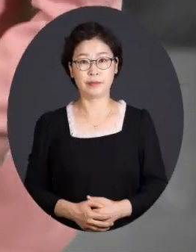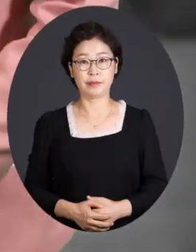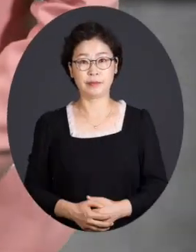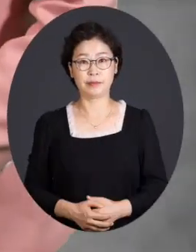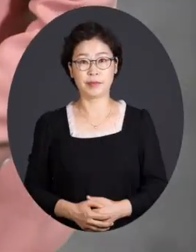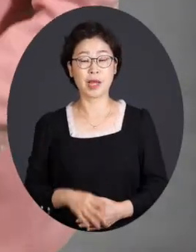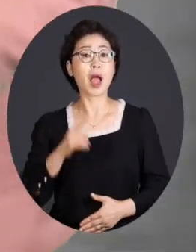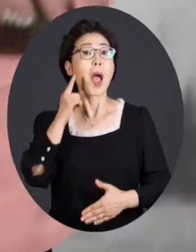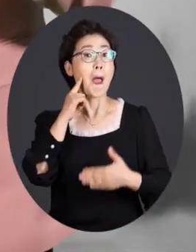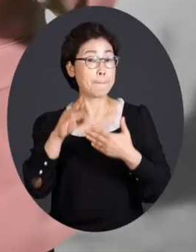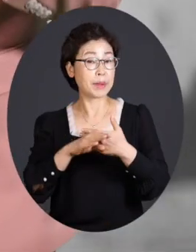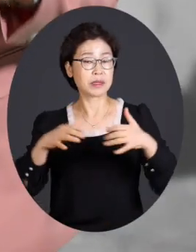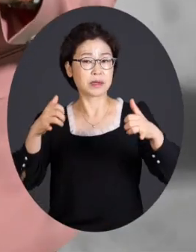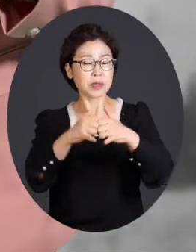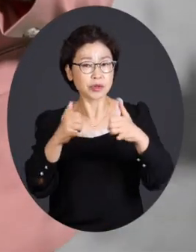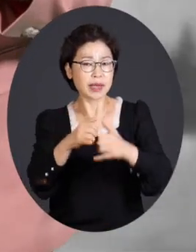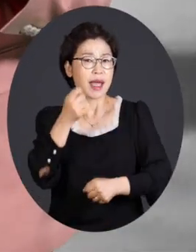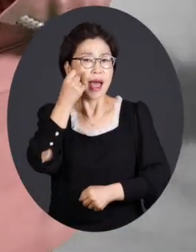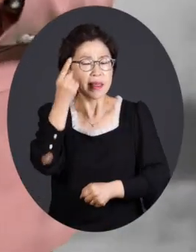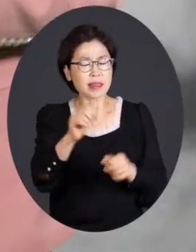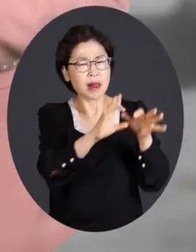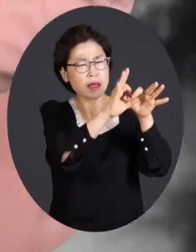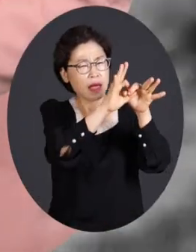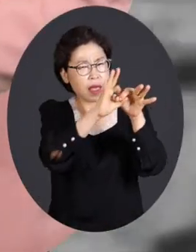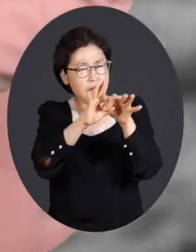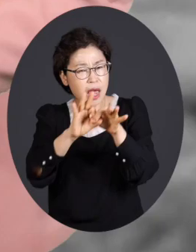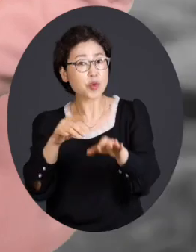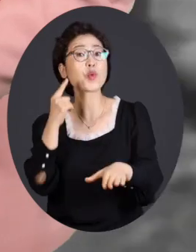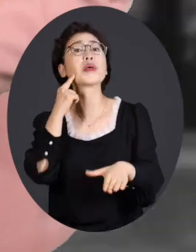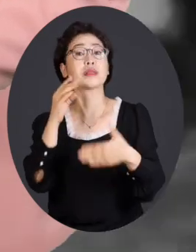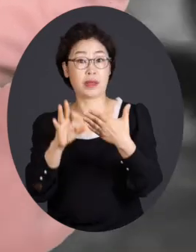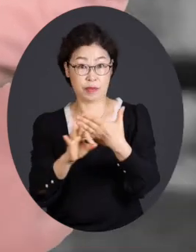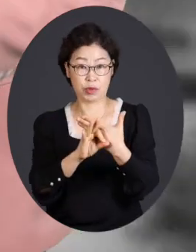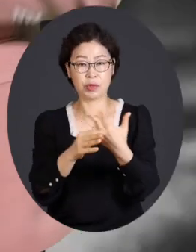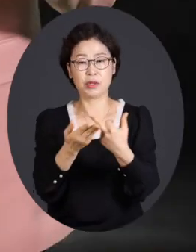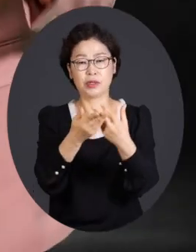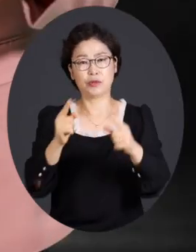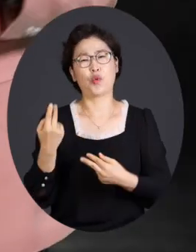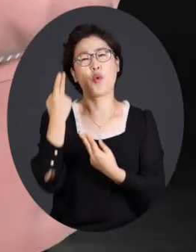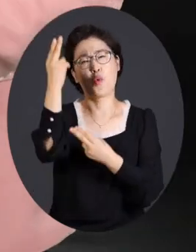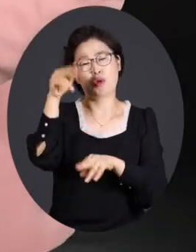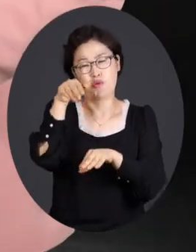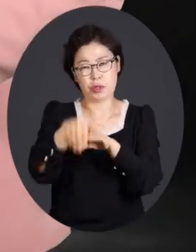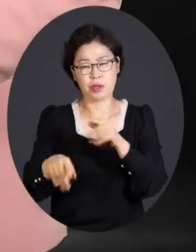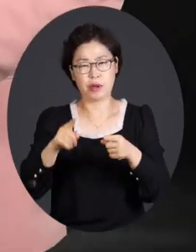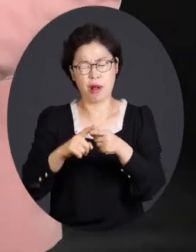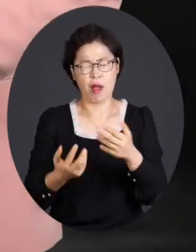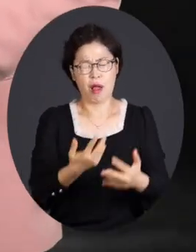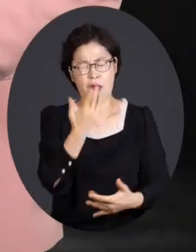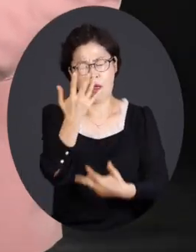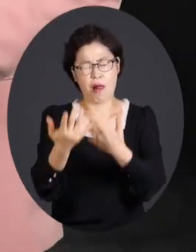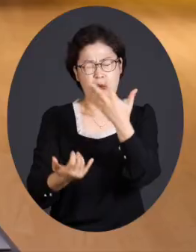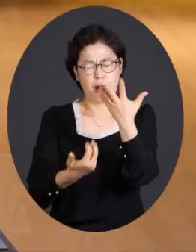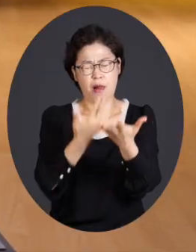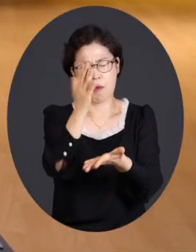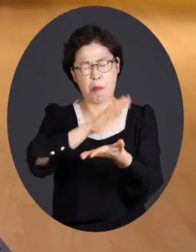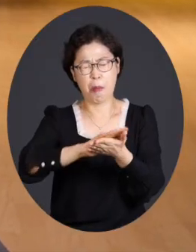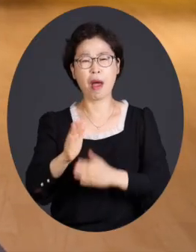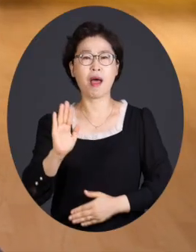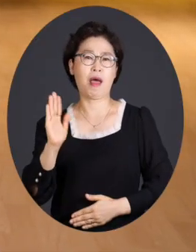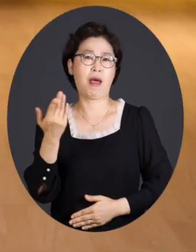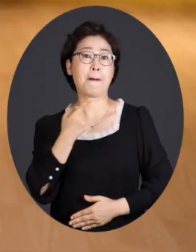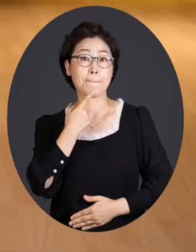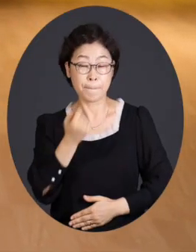만약 전쟁이 한 달만 더 이어져도 제주는 오키나와처럼 불바다가 될 뻔했습니다.